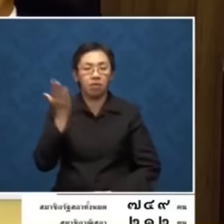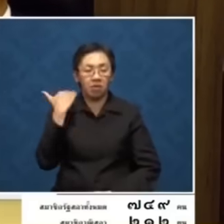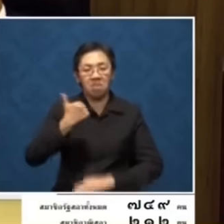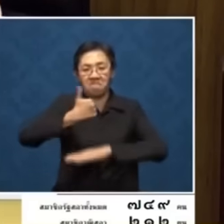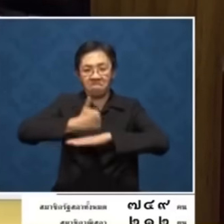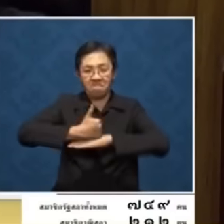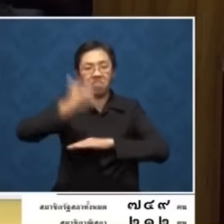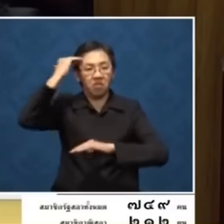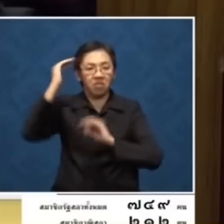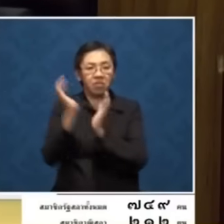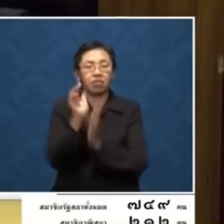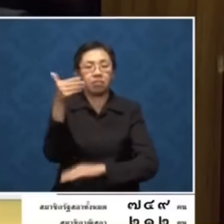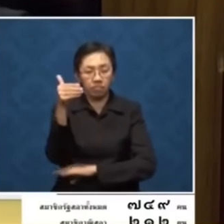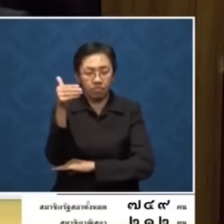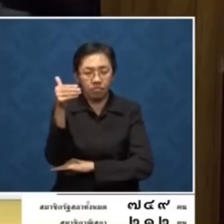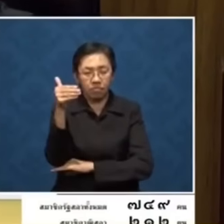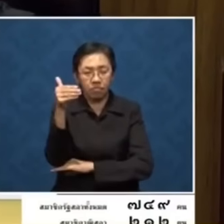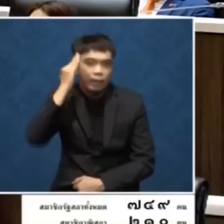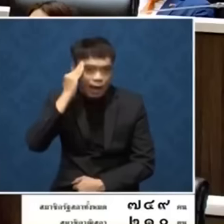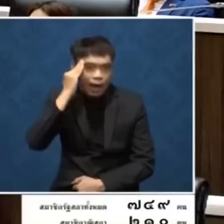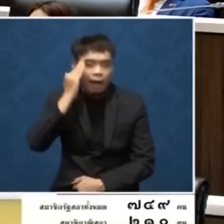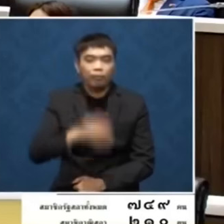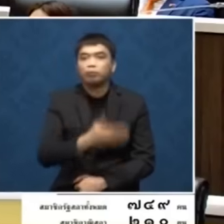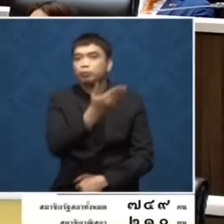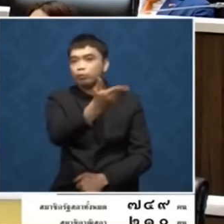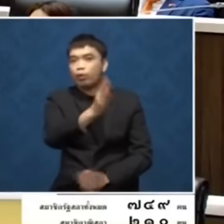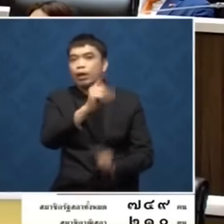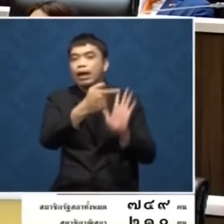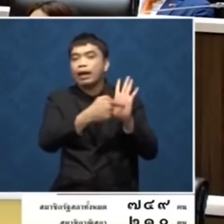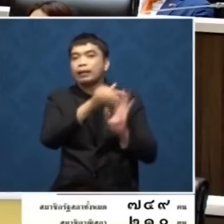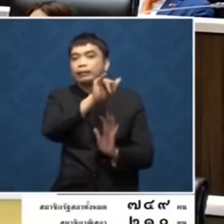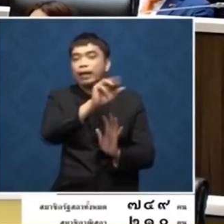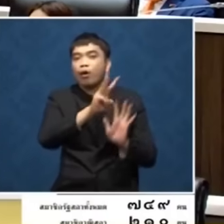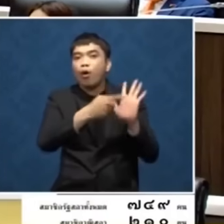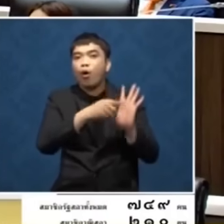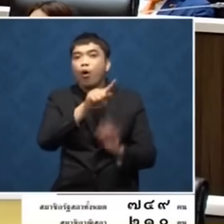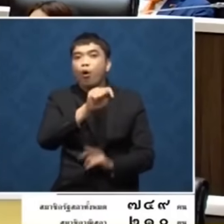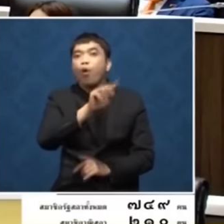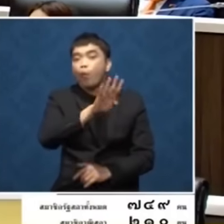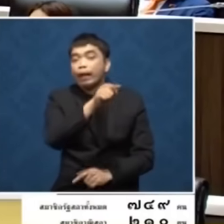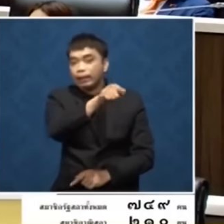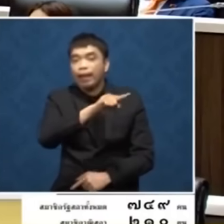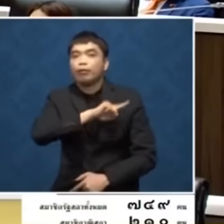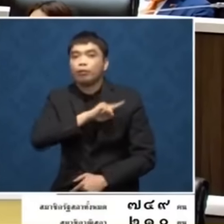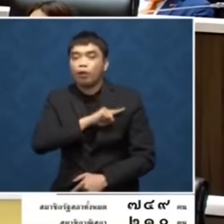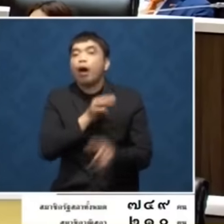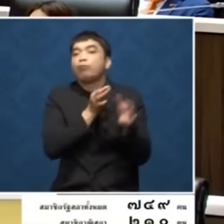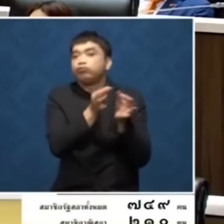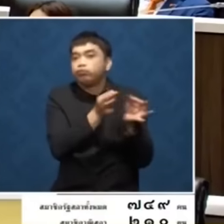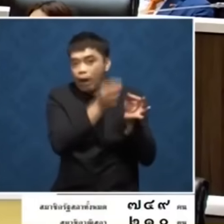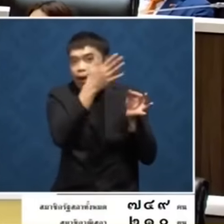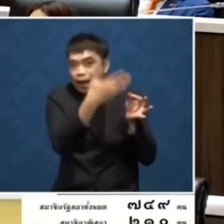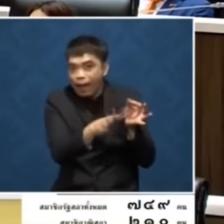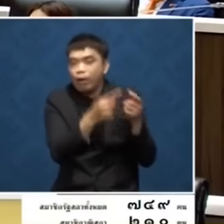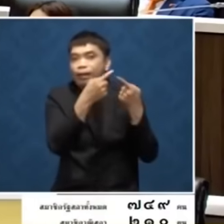ลายคนก็คาดการไว้ตั้งแต่เมื่อวานแล้วว่ามันเกิดขึ้นแน่ๆคุณรังสิมันบอกคือคุณรังสิมันโรมบอกว่าแบบเนี้ยไอ้การอภิปรายแบบเนี้ย